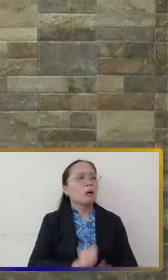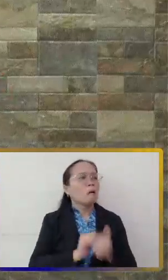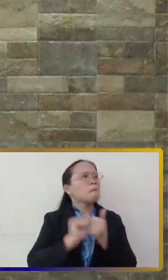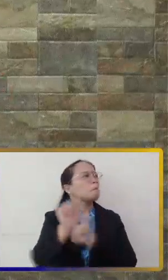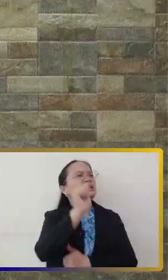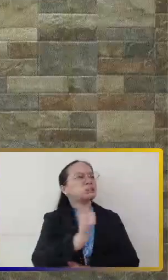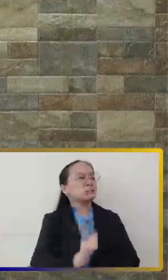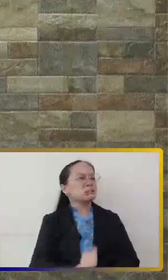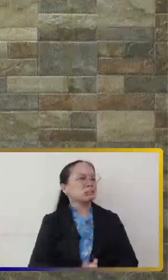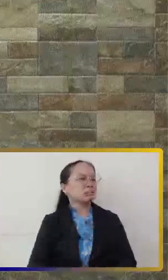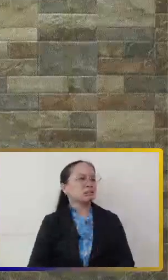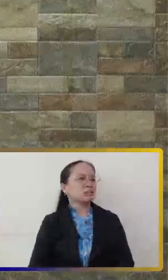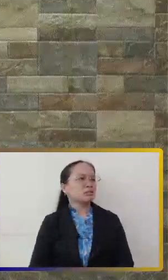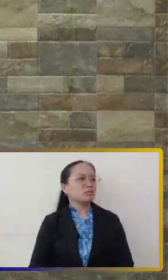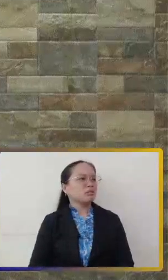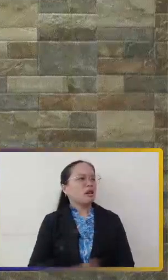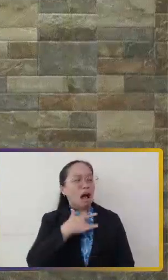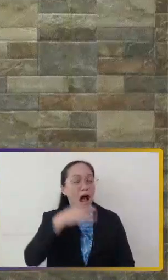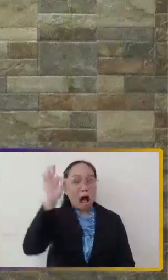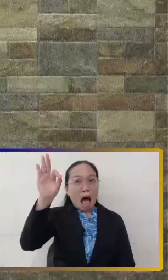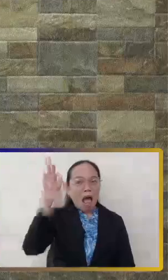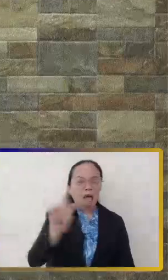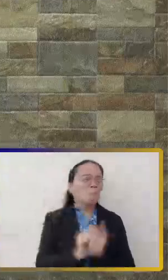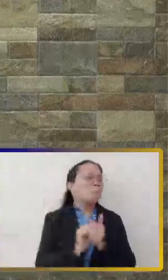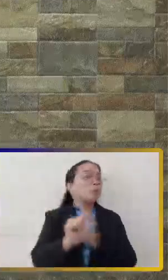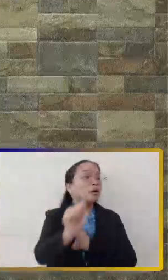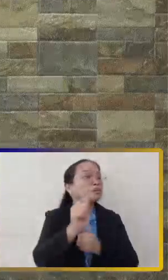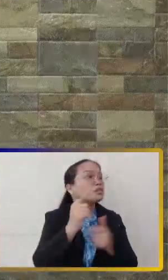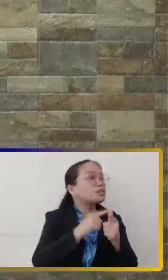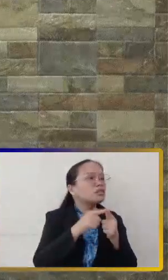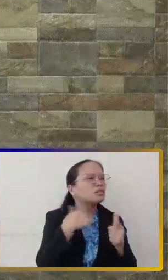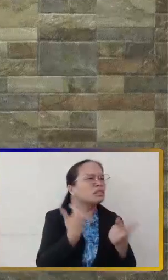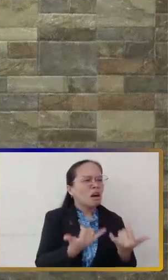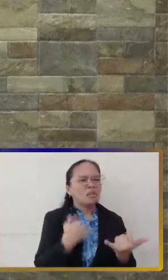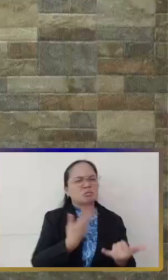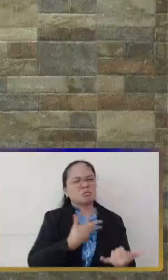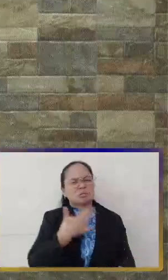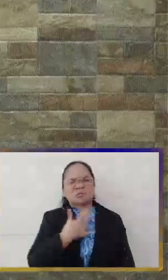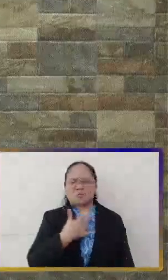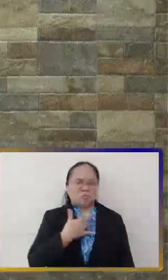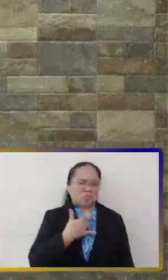beauty ng pag-separate ng Diyos